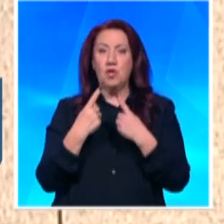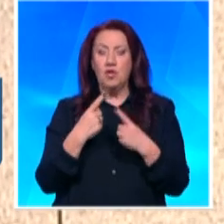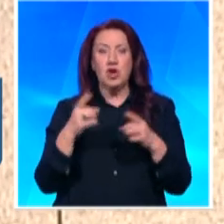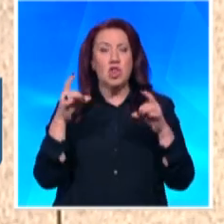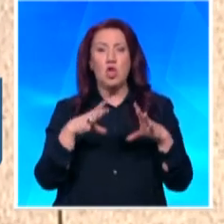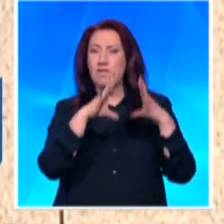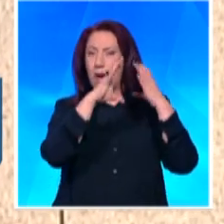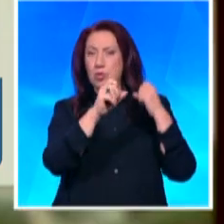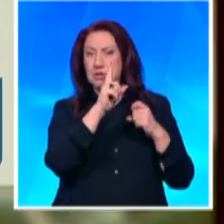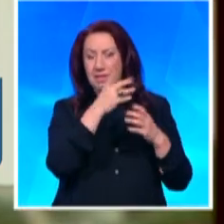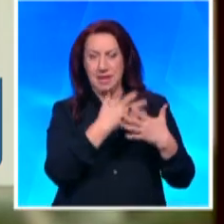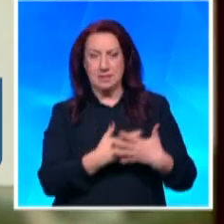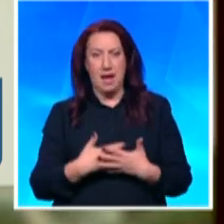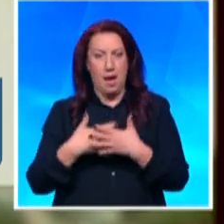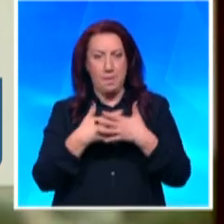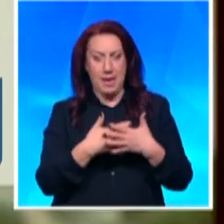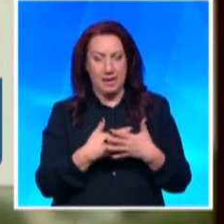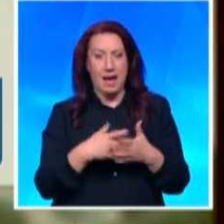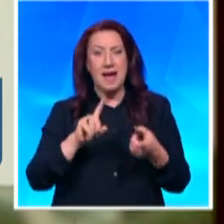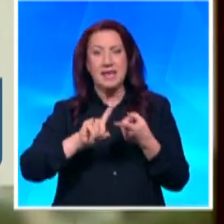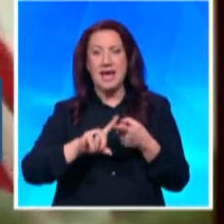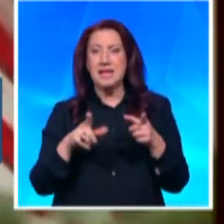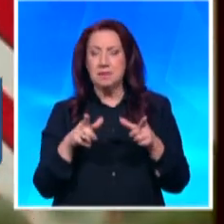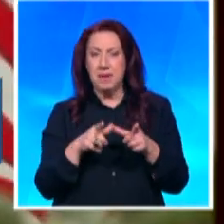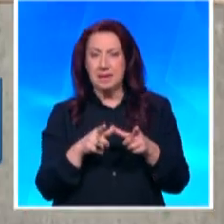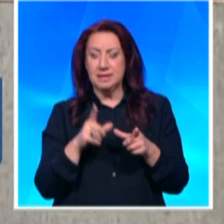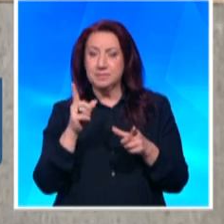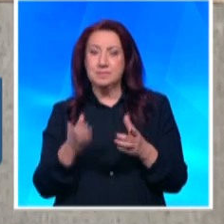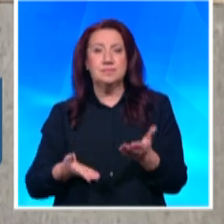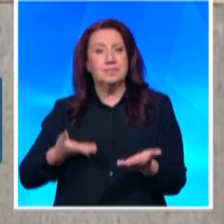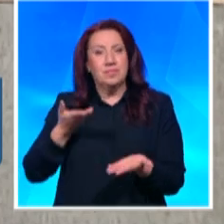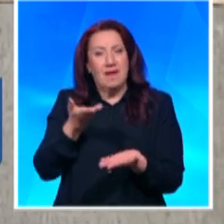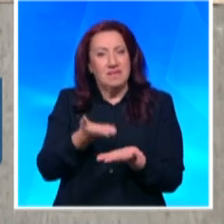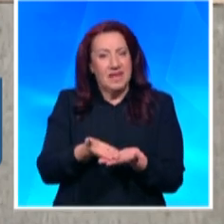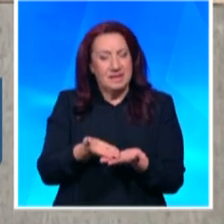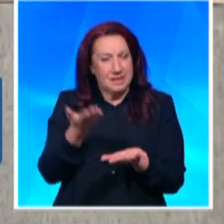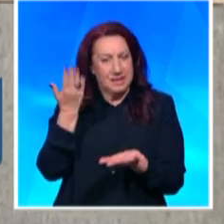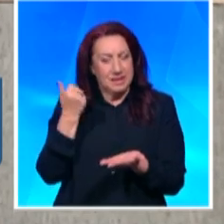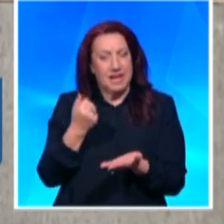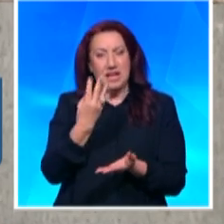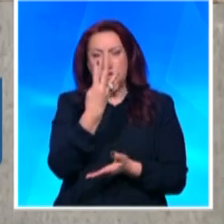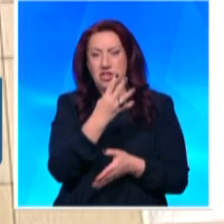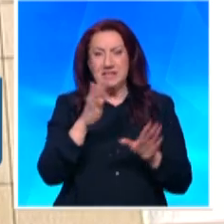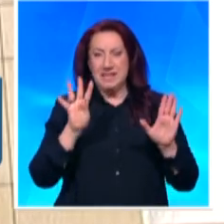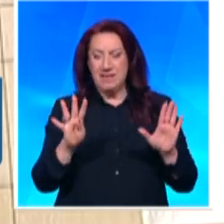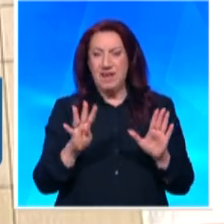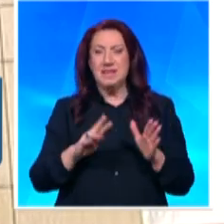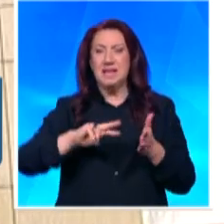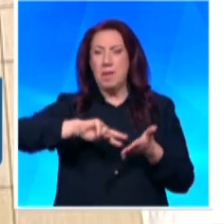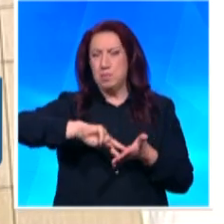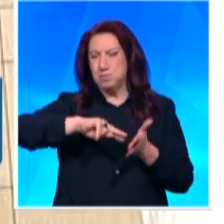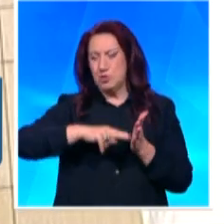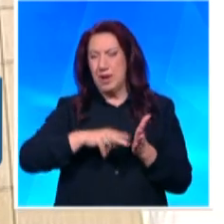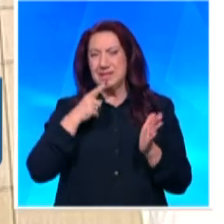щати у нас Кенет Мертен внесените в 49-тия парламент законопроекти, между които механизмът за разследване на